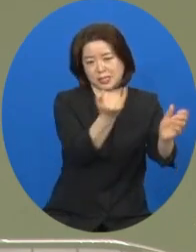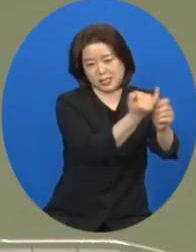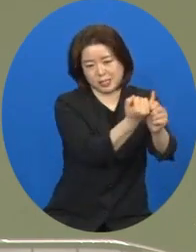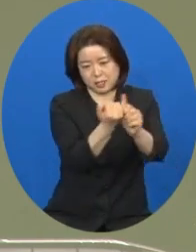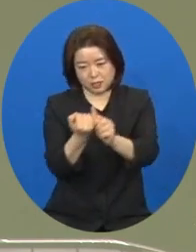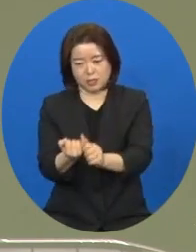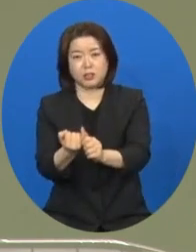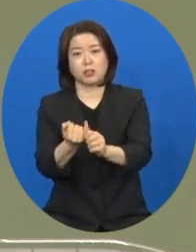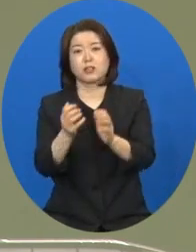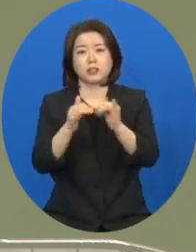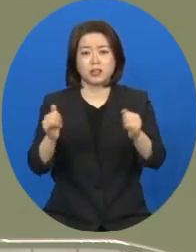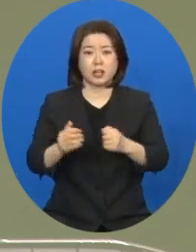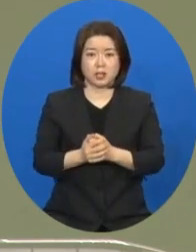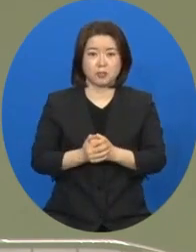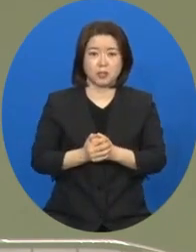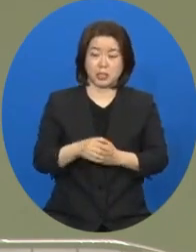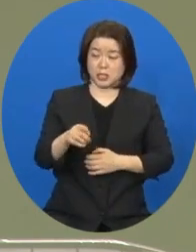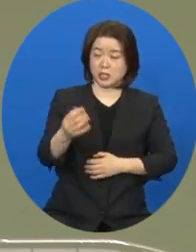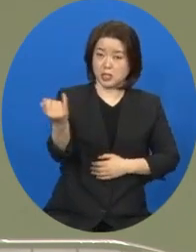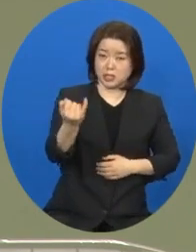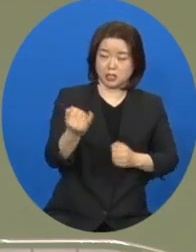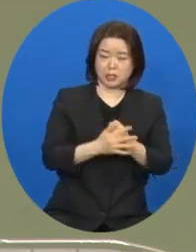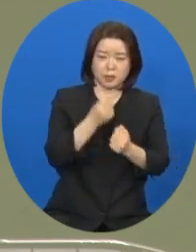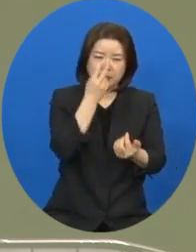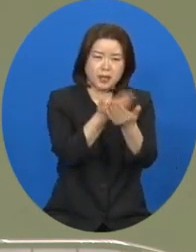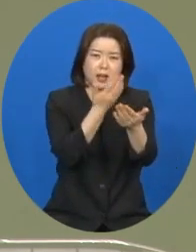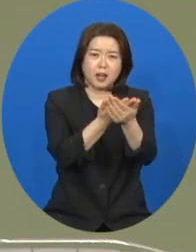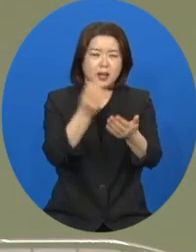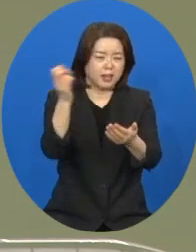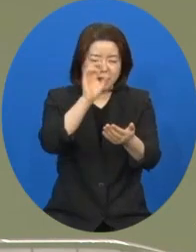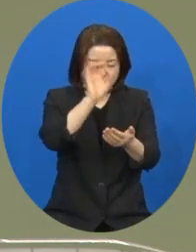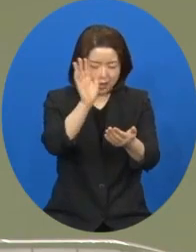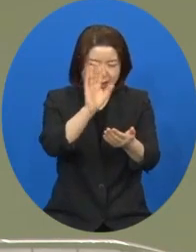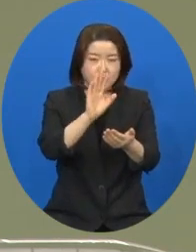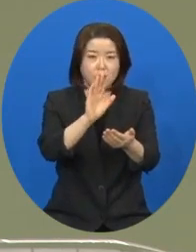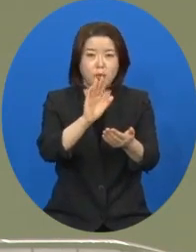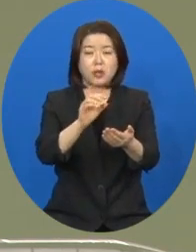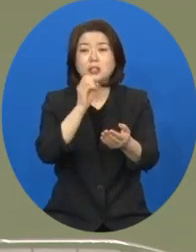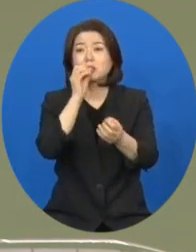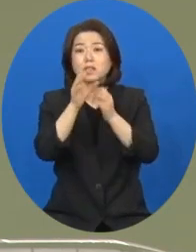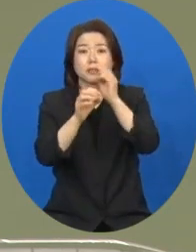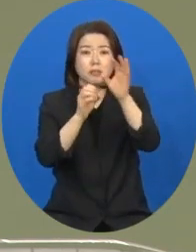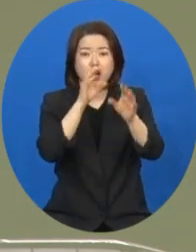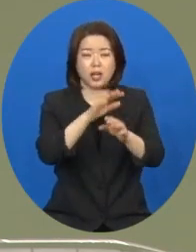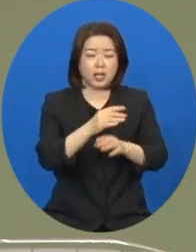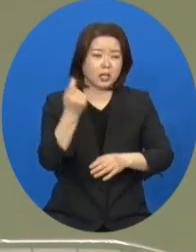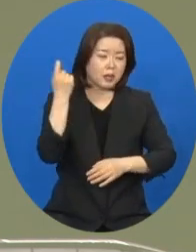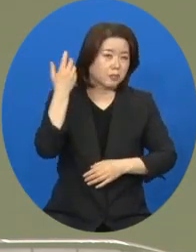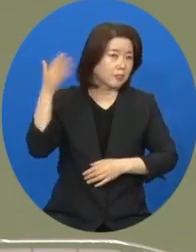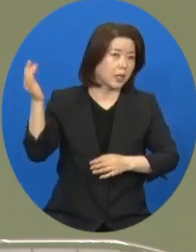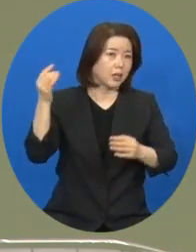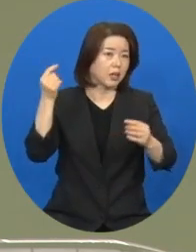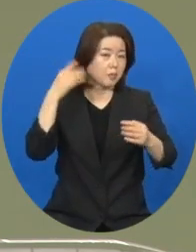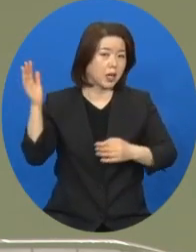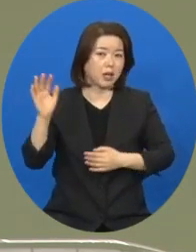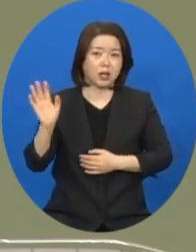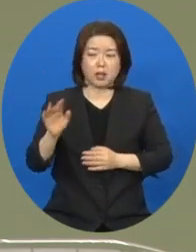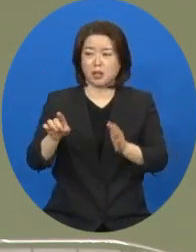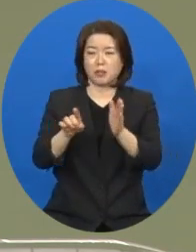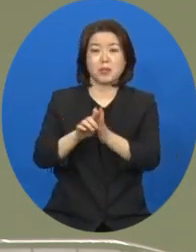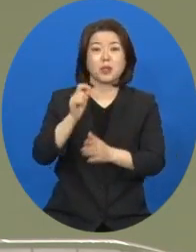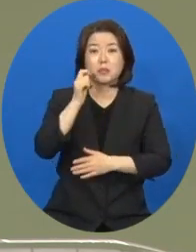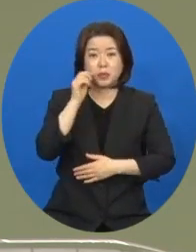사람들이 그 여인이 막 살려달라고 다시는 안 그러겠다고 했던 말이 하나도 믿어지지 않았을